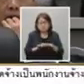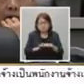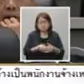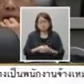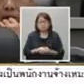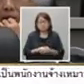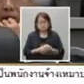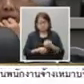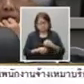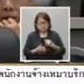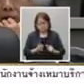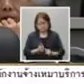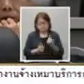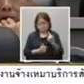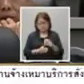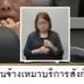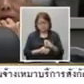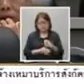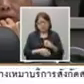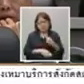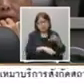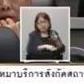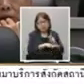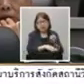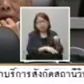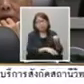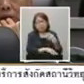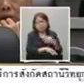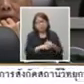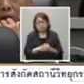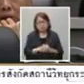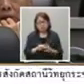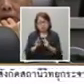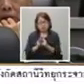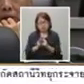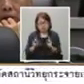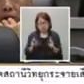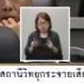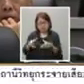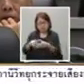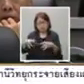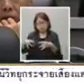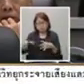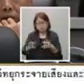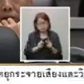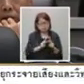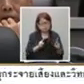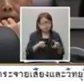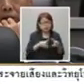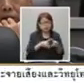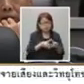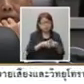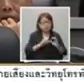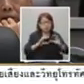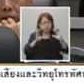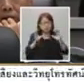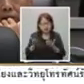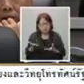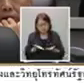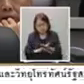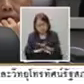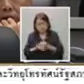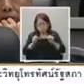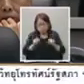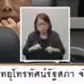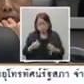กล่าวก่อนว่าที่ท่านพูดสักครู่ว่าวิปทั้งสองฝ่ายไปตกลงกันเนี่ยใครวิ